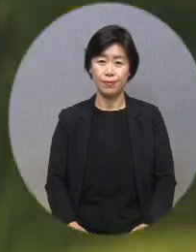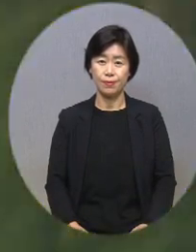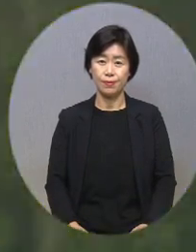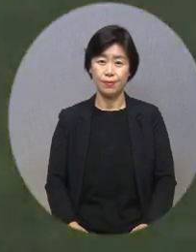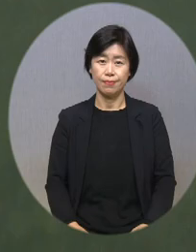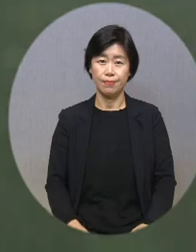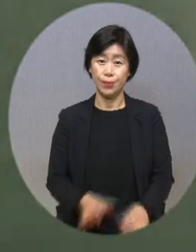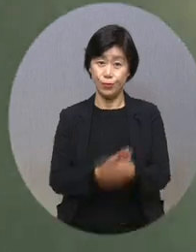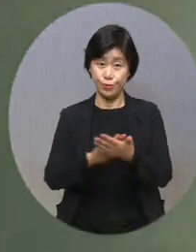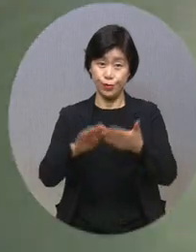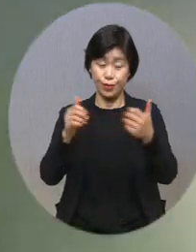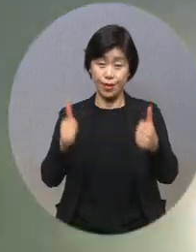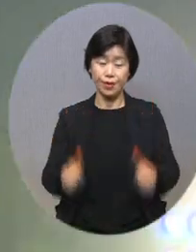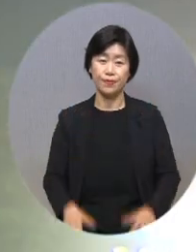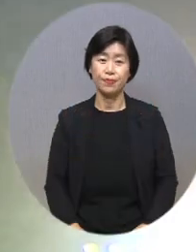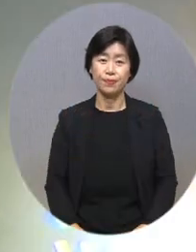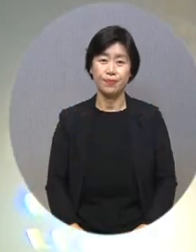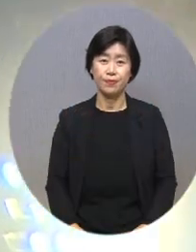굿샷!